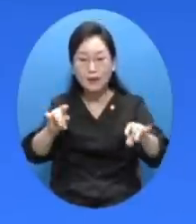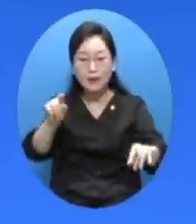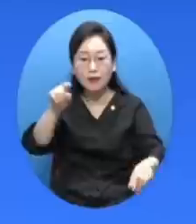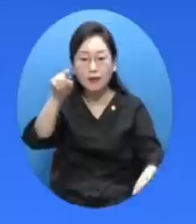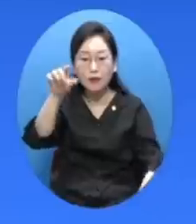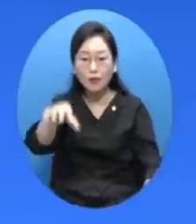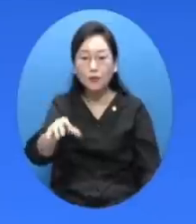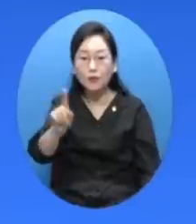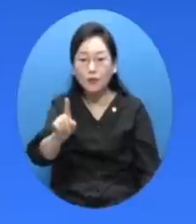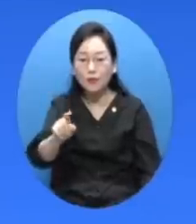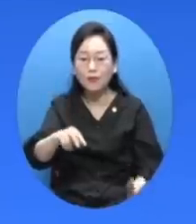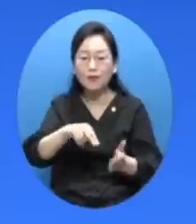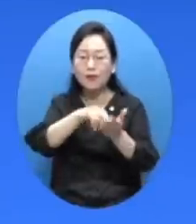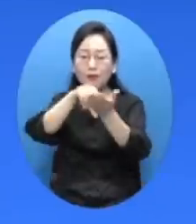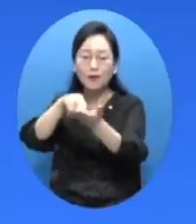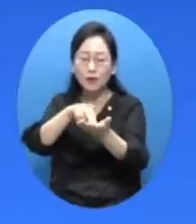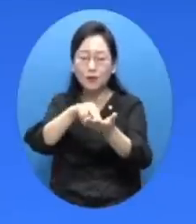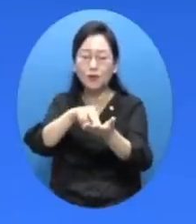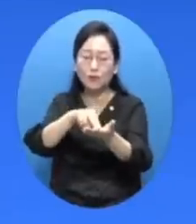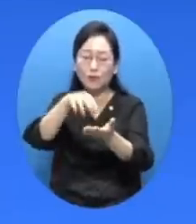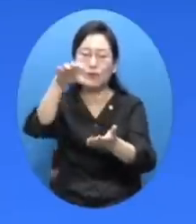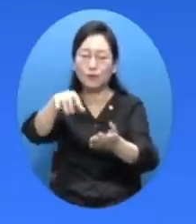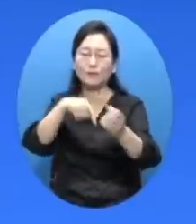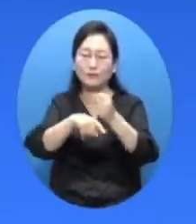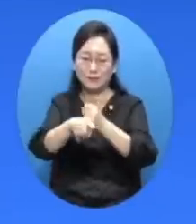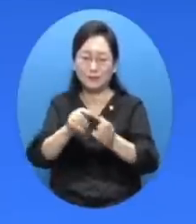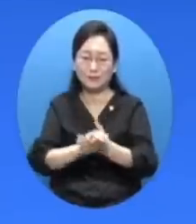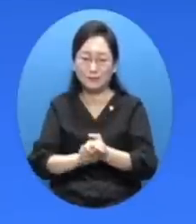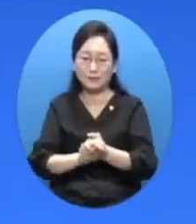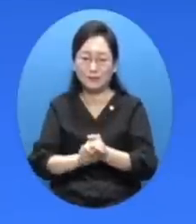외로운 곳입니다. 광야는